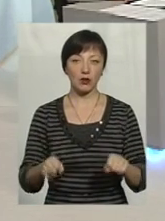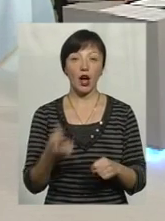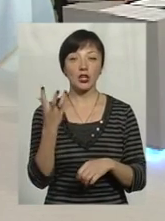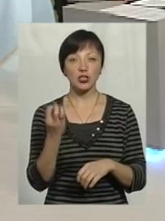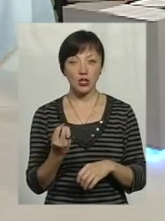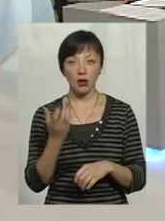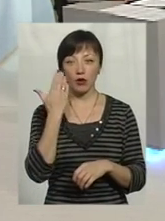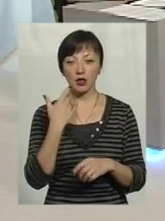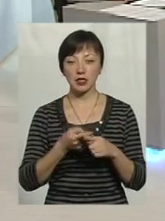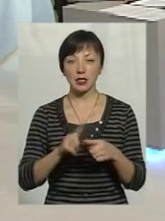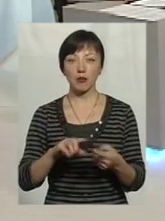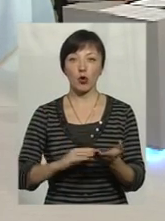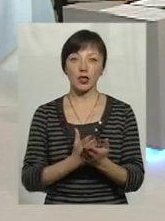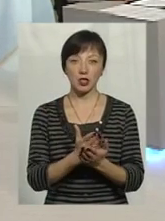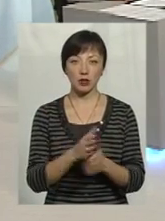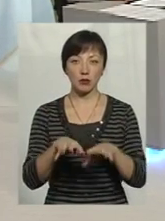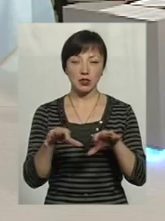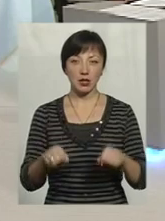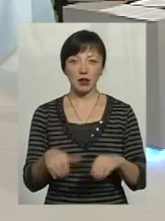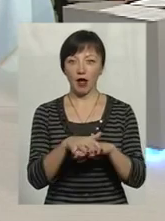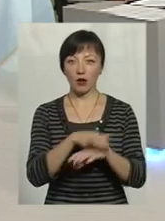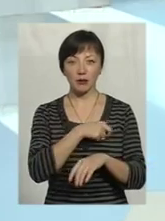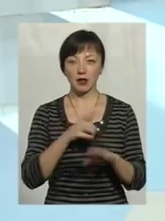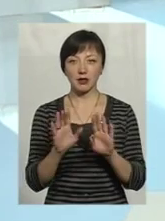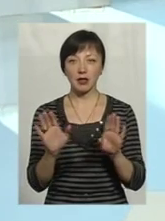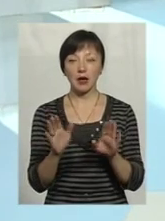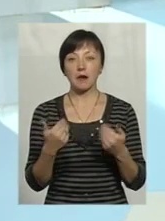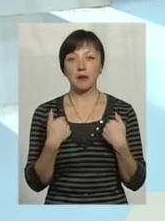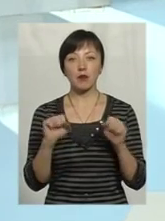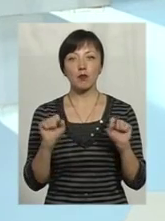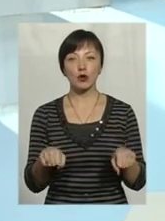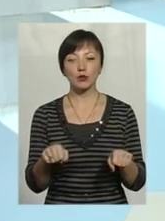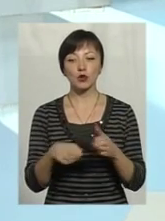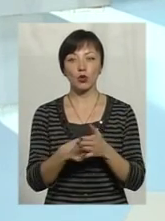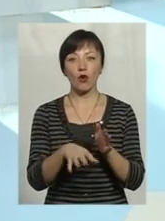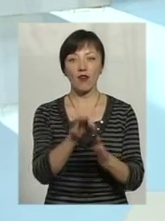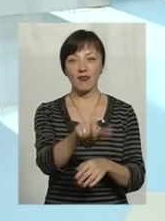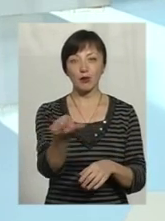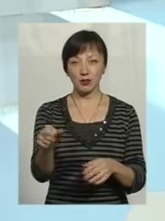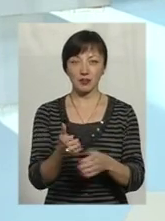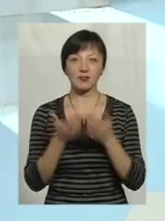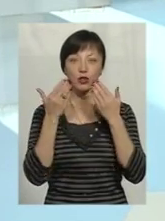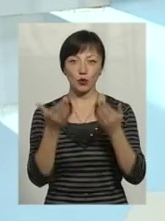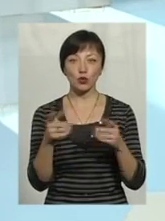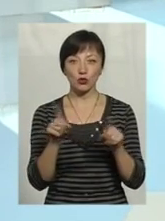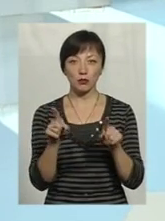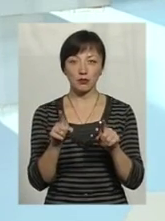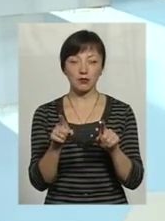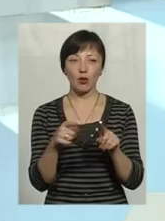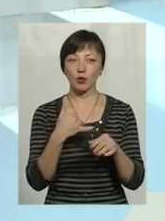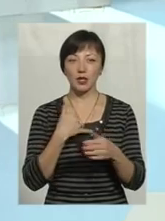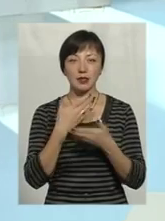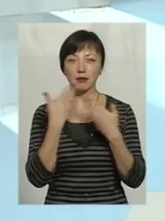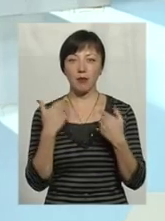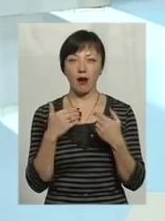ще, коли це політична посада, так як народний депутат, ну, ми можемо такі до виборців звернутися, щоб вони відкликали, але в нас нема